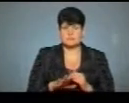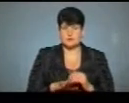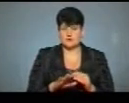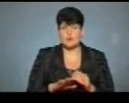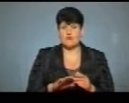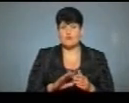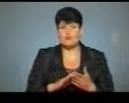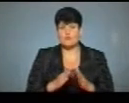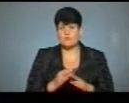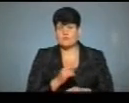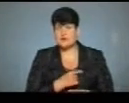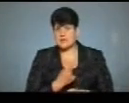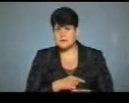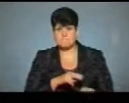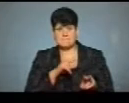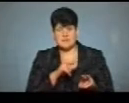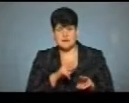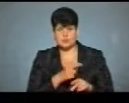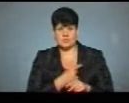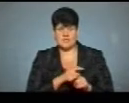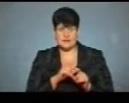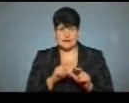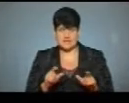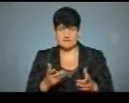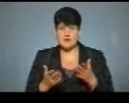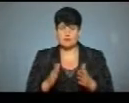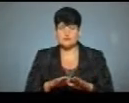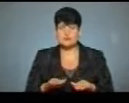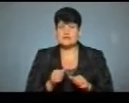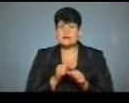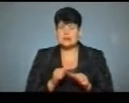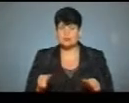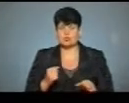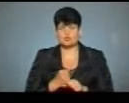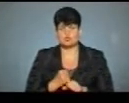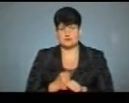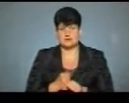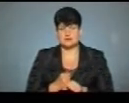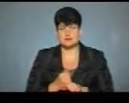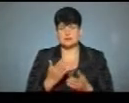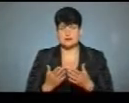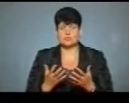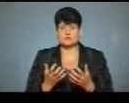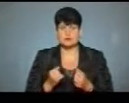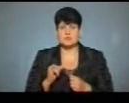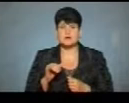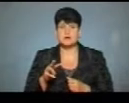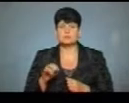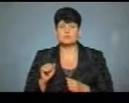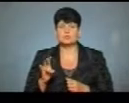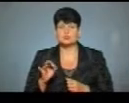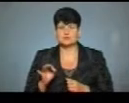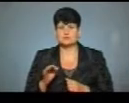умовах стаціонару під наглядом лікарів, або діти, які не можуть зробити, ці діти, які отримують імуносупресорну